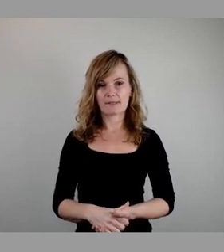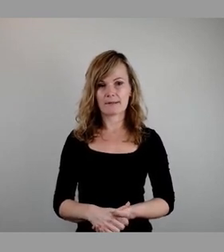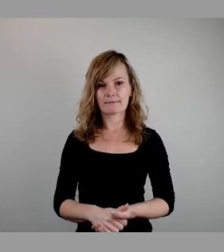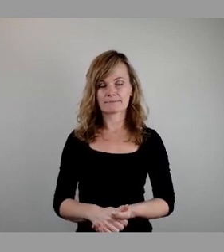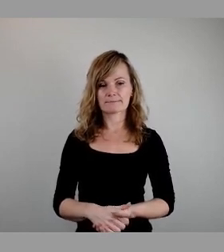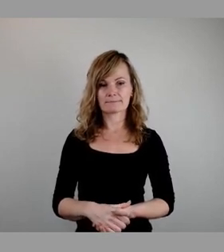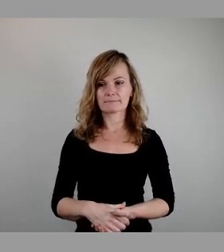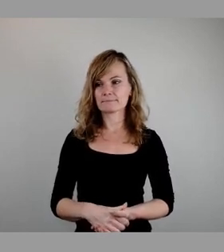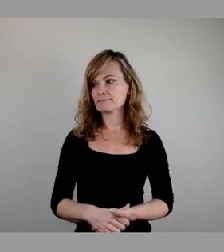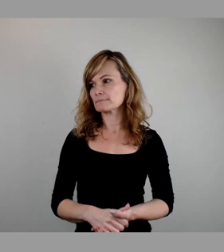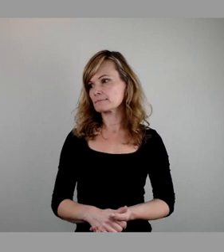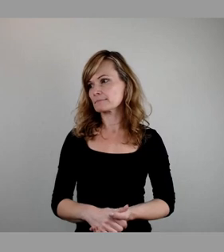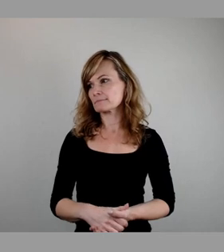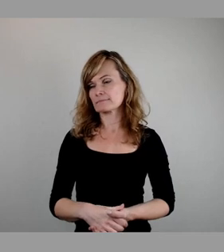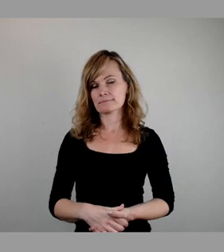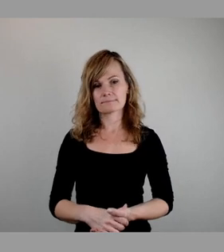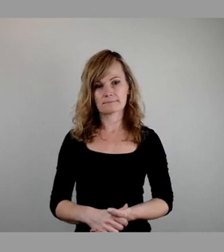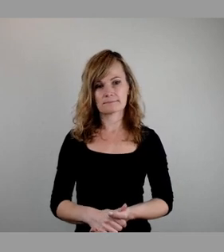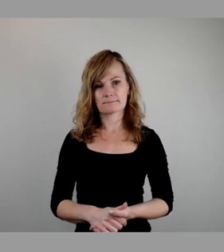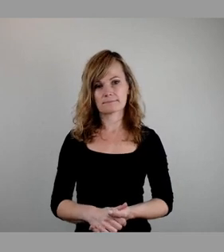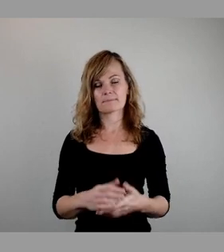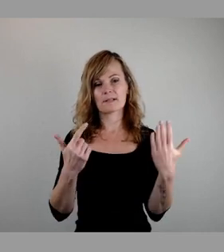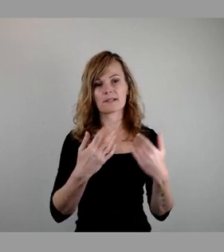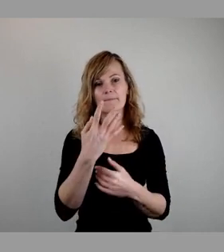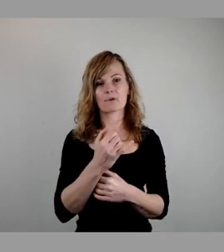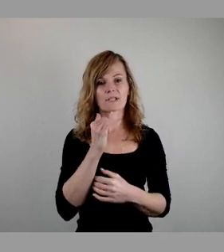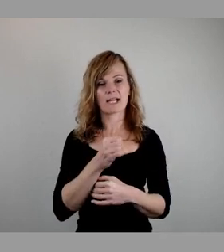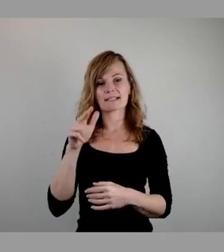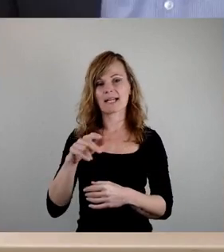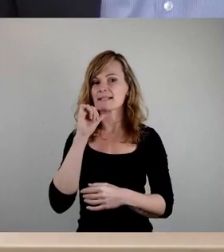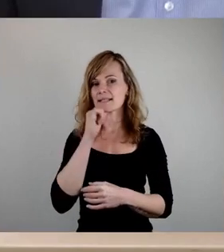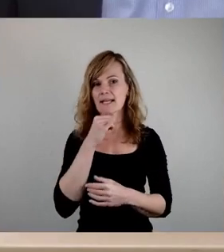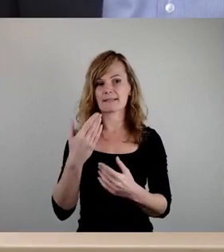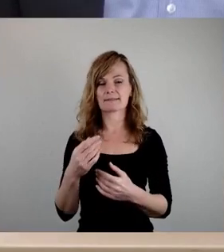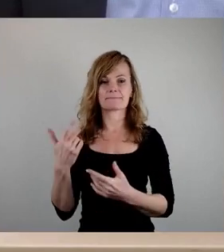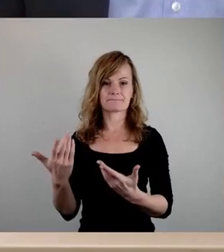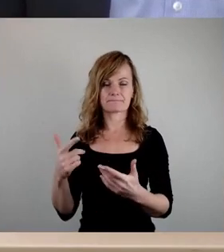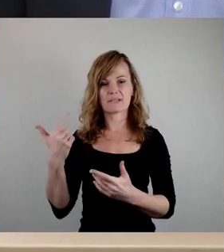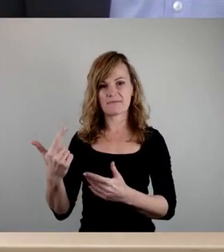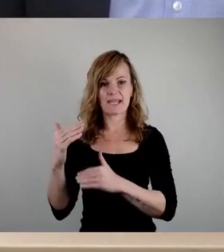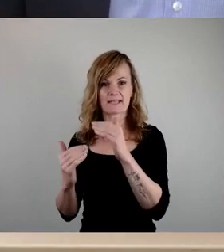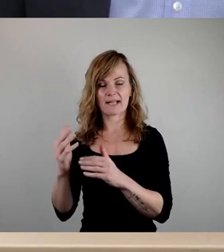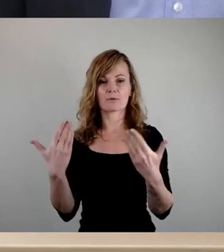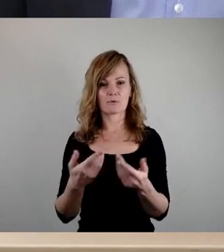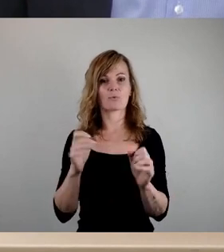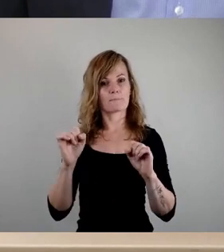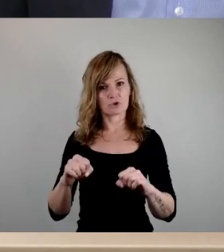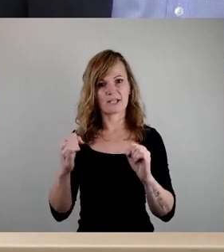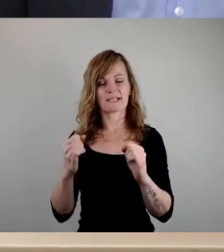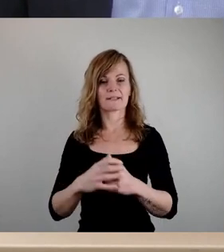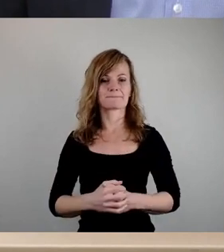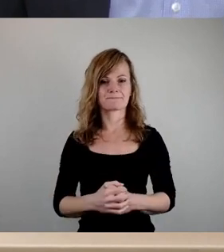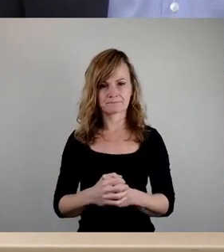Mit 47 Ja, 13 Nein, 2 Enthaltungen, der Ausschussbericht so entsprechend bestätigt. Gut, dann kommen wir